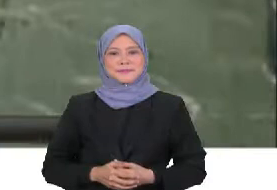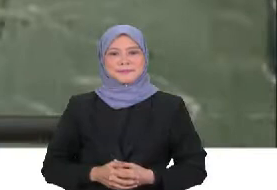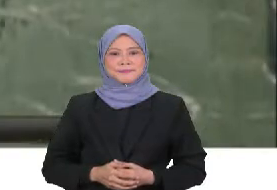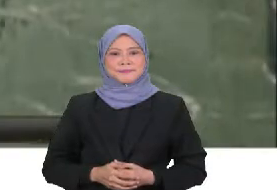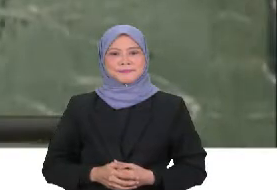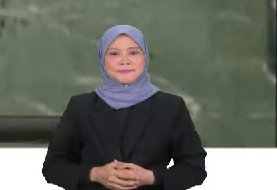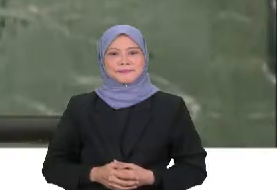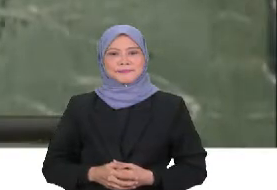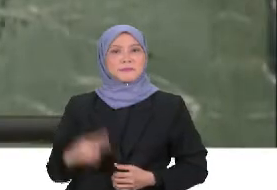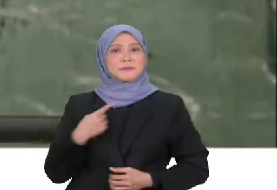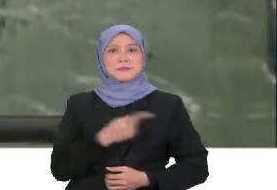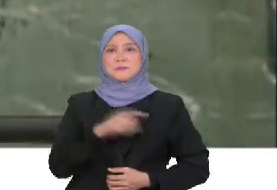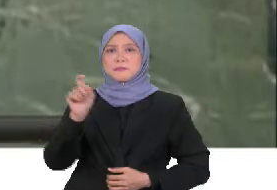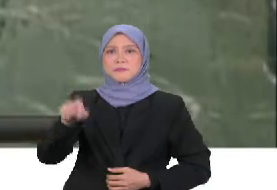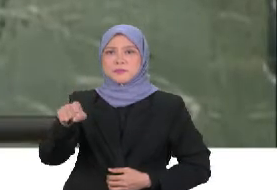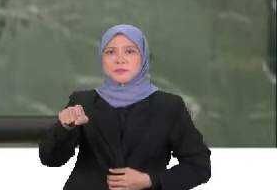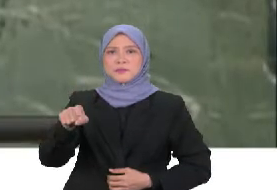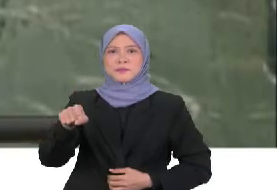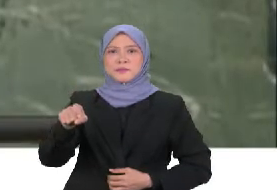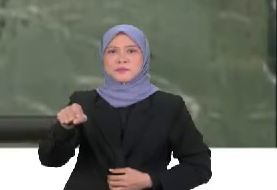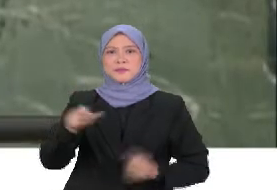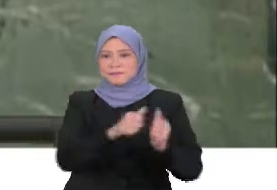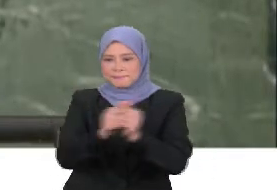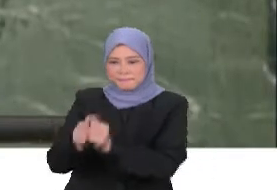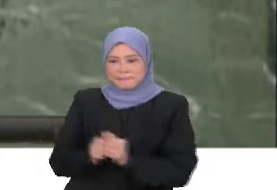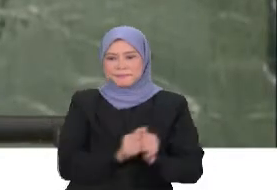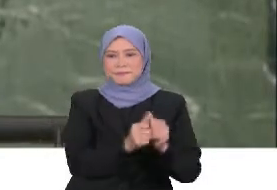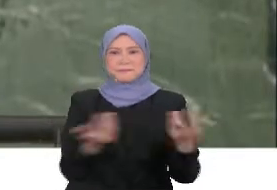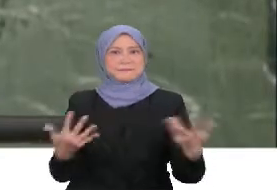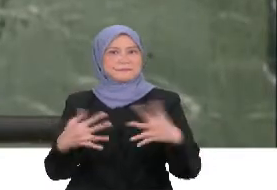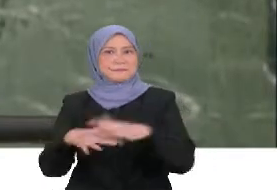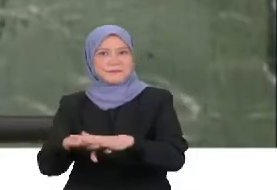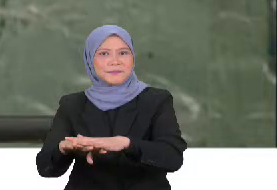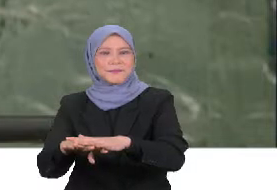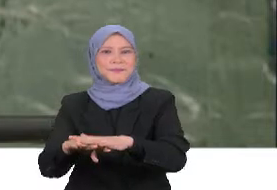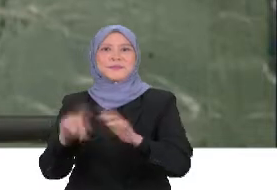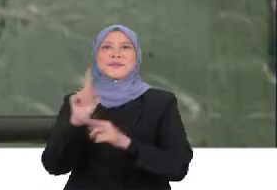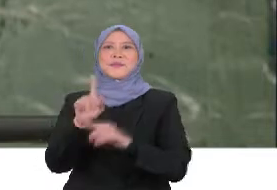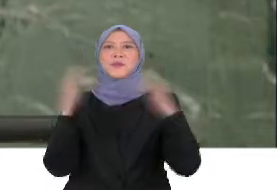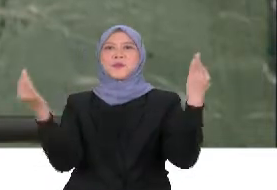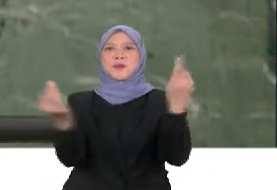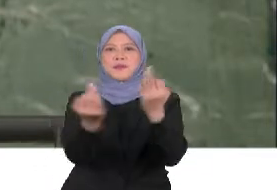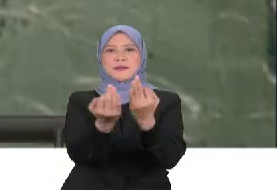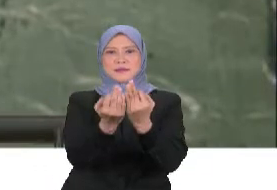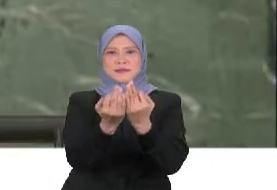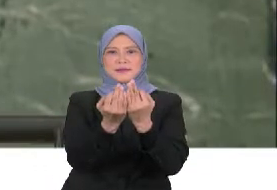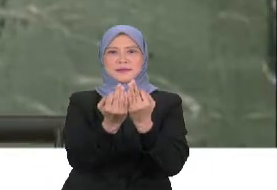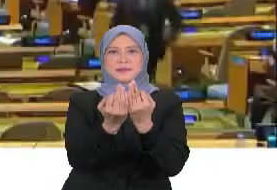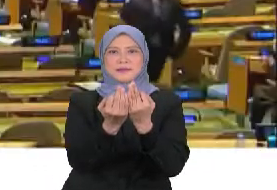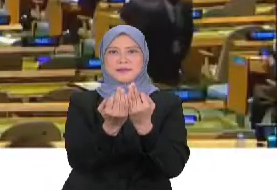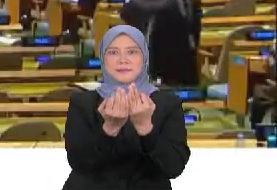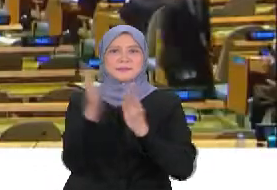Namun, kita harus melakukan bersama-sama seperti sebuah keluarga besar, keluarga